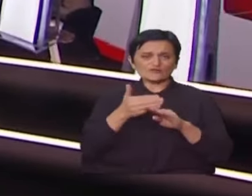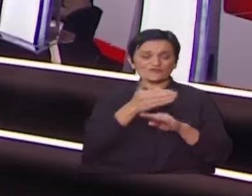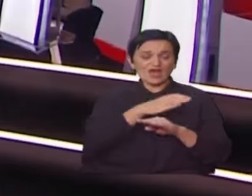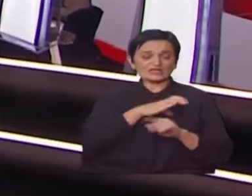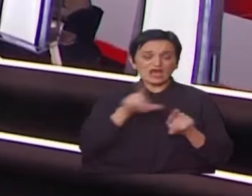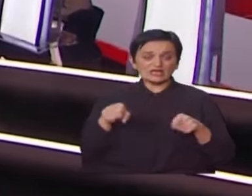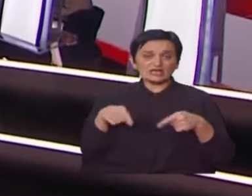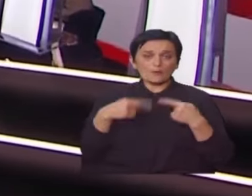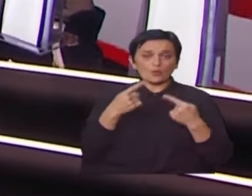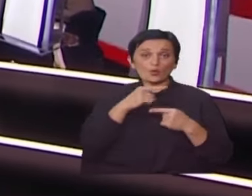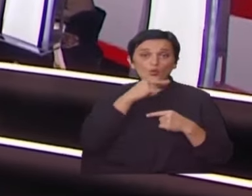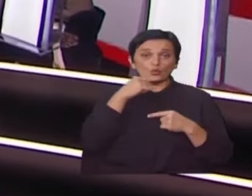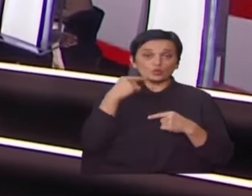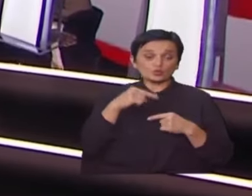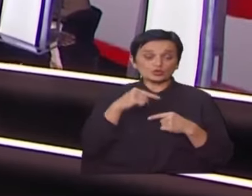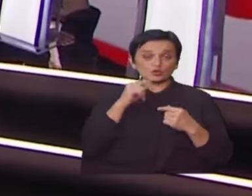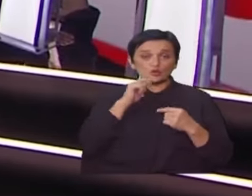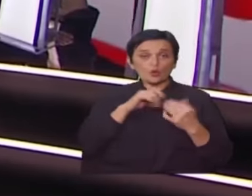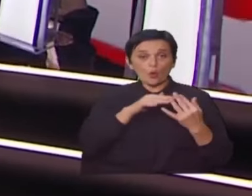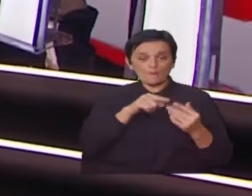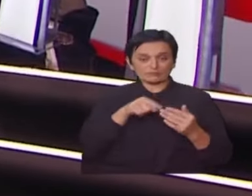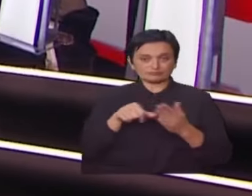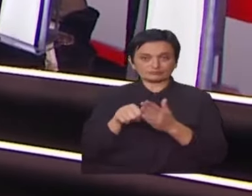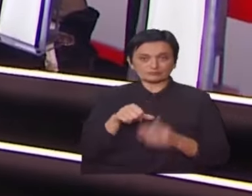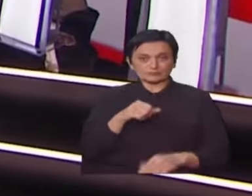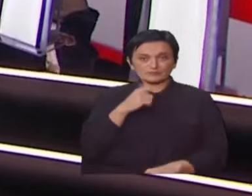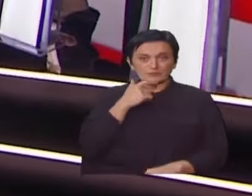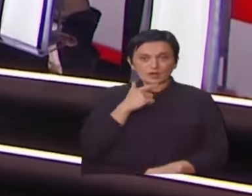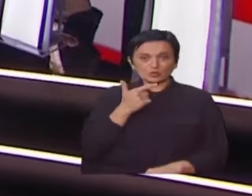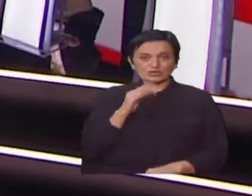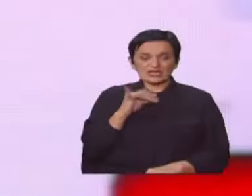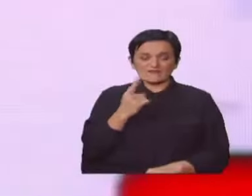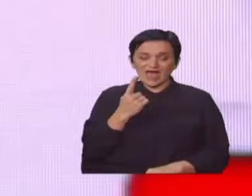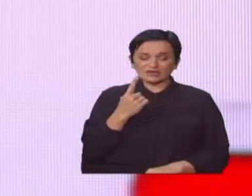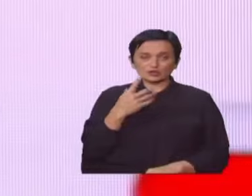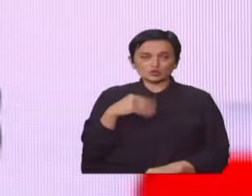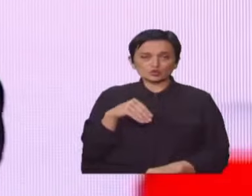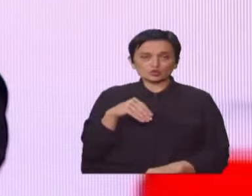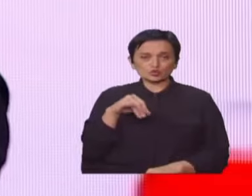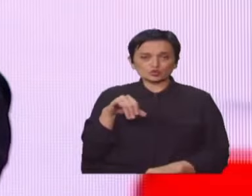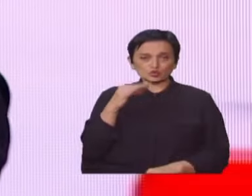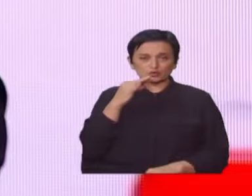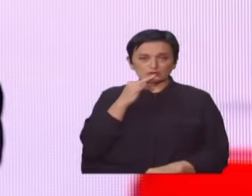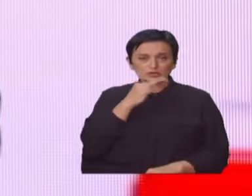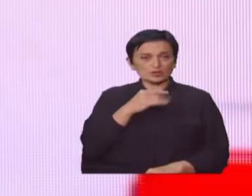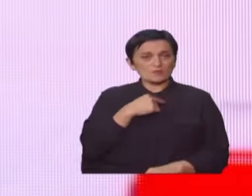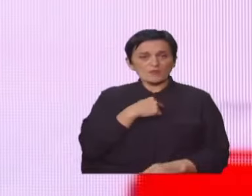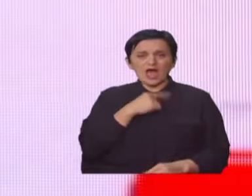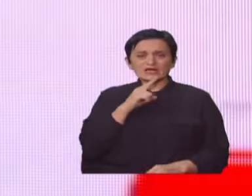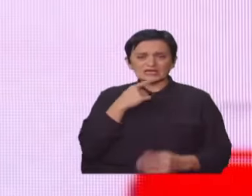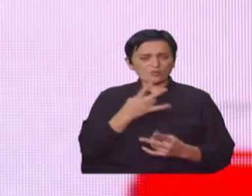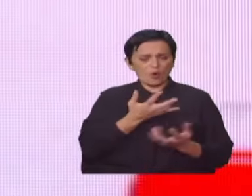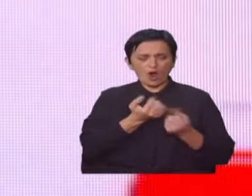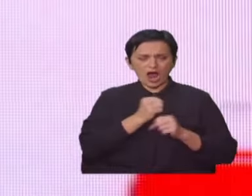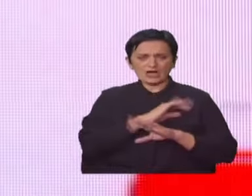უბრალოდ პარაზიტირებს რუსეთ-უკრაინის ომზე. ბატონ გივი, ერთი წუთი გამოხმაურება. რა თქმა უნდა, არ გავიზიარებ, იმიტომ